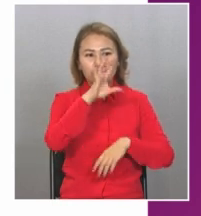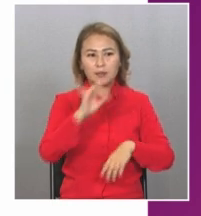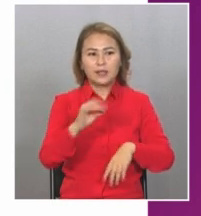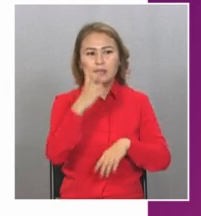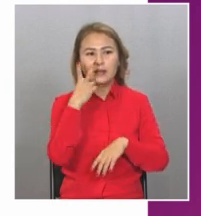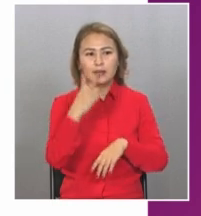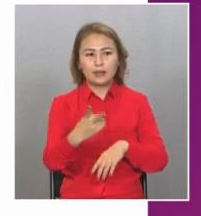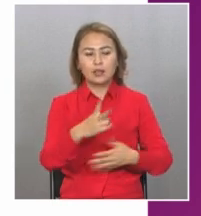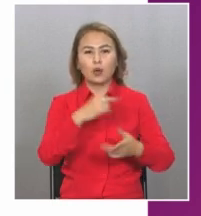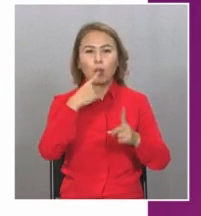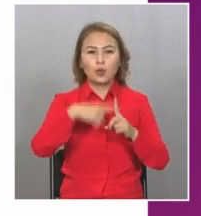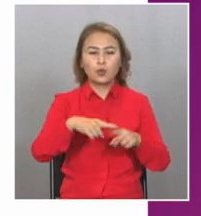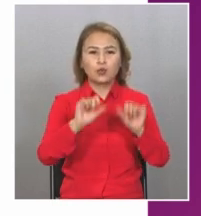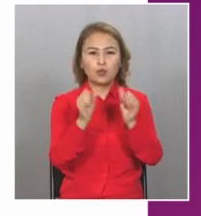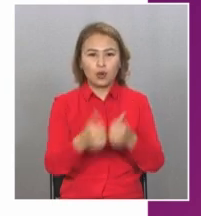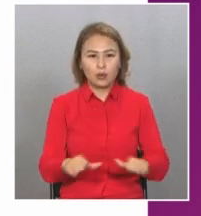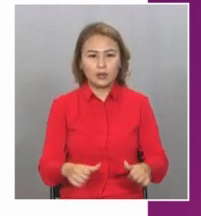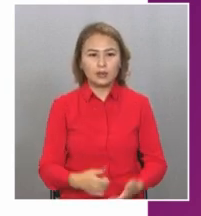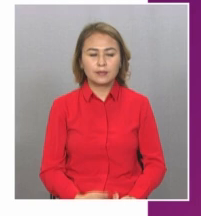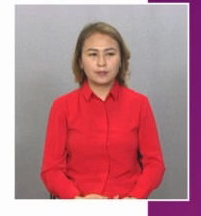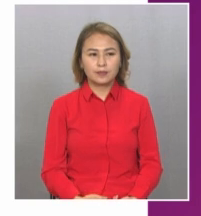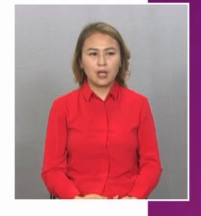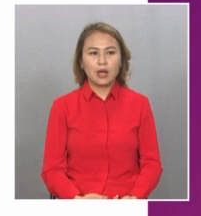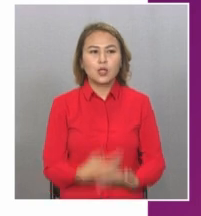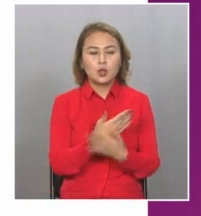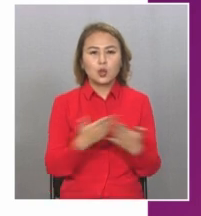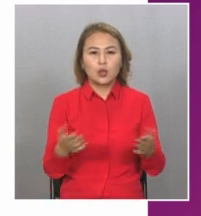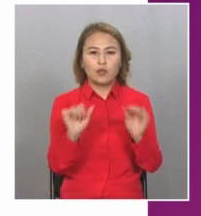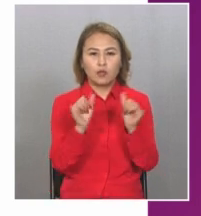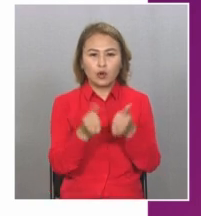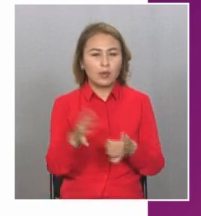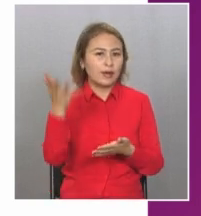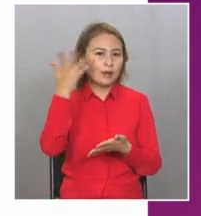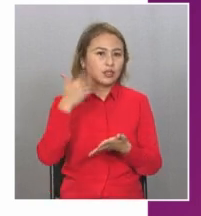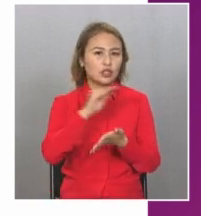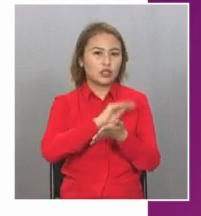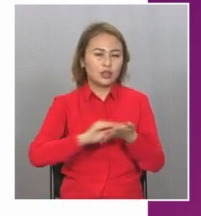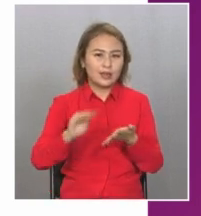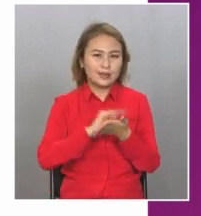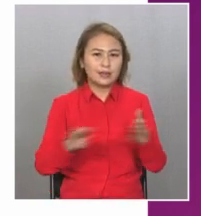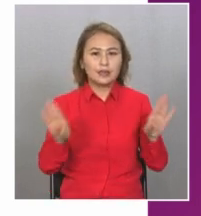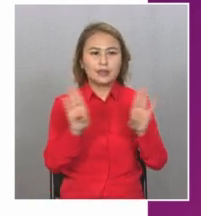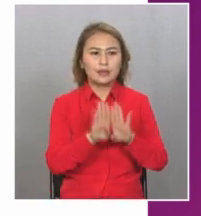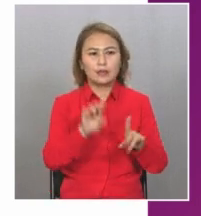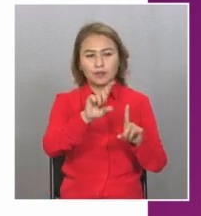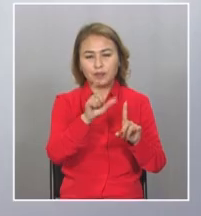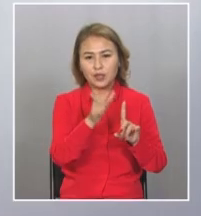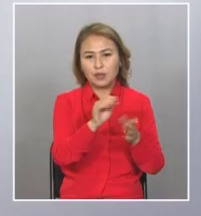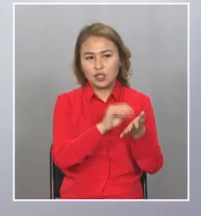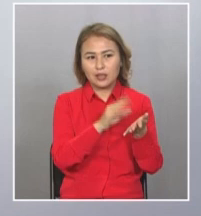B2 ұяшығына қосу формуласы. Сонда, формула жазғанда ұяшыққа сілтеме